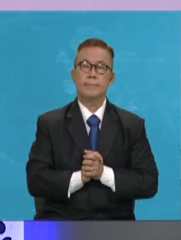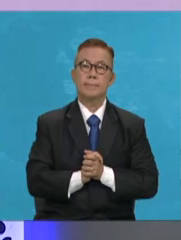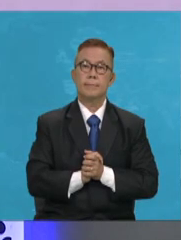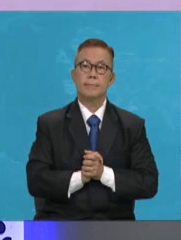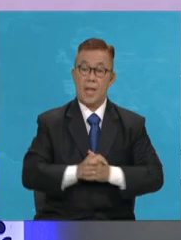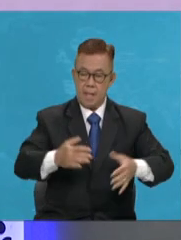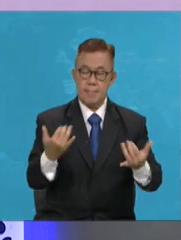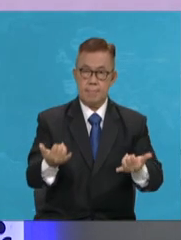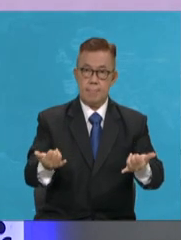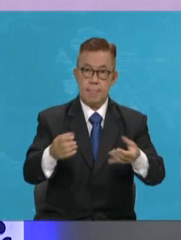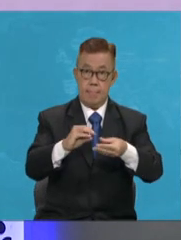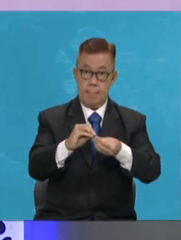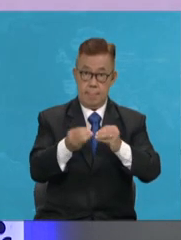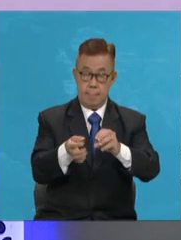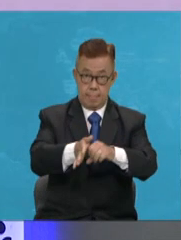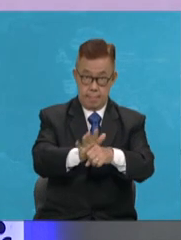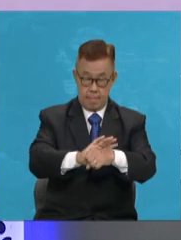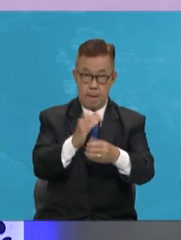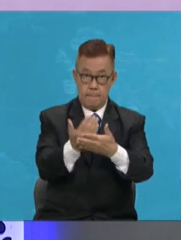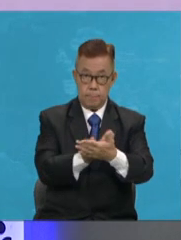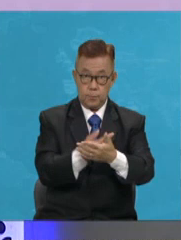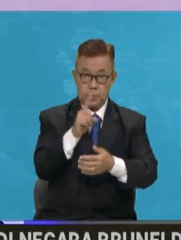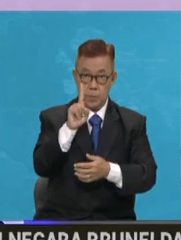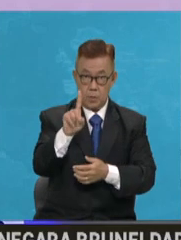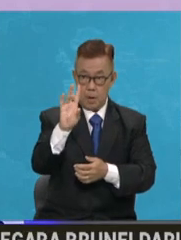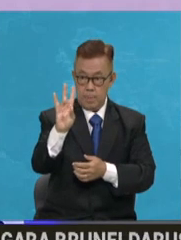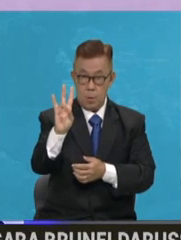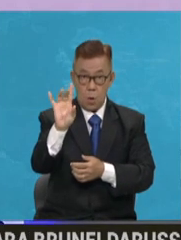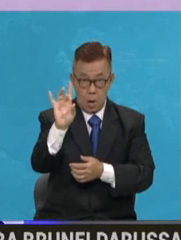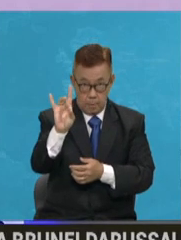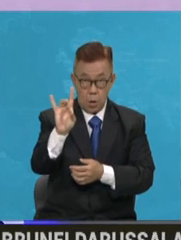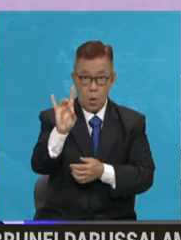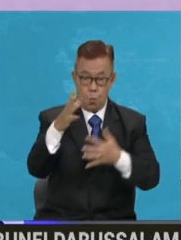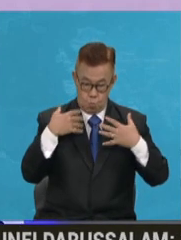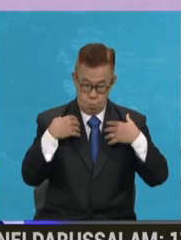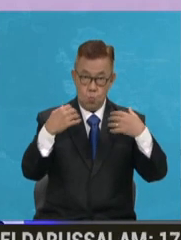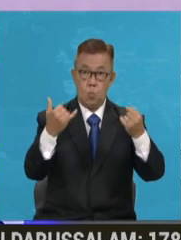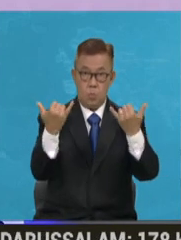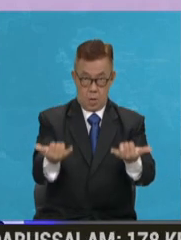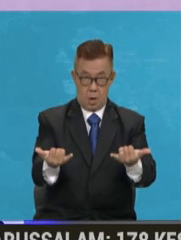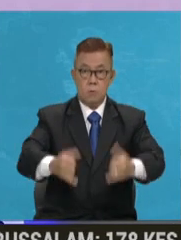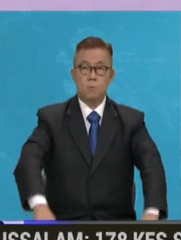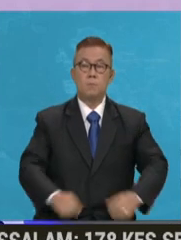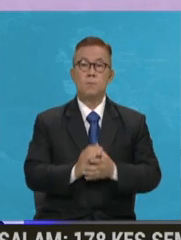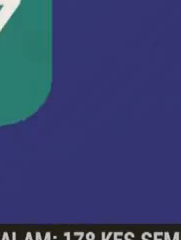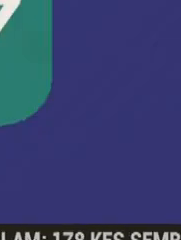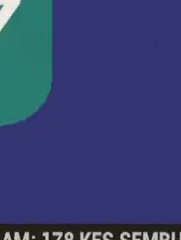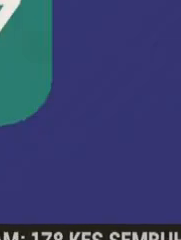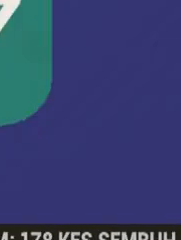status harian normal baru Cafe nineteen 178 kesumbo hari ini